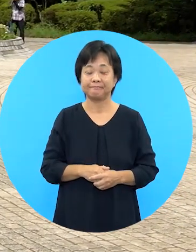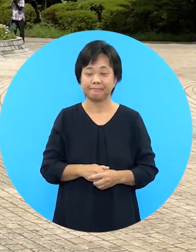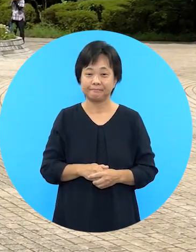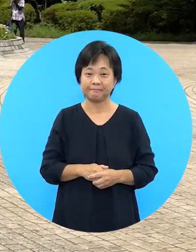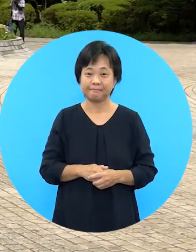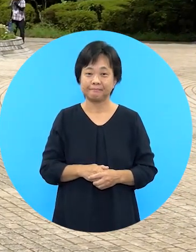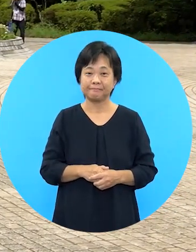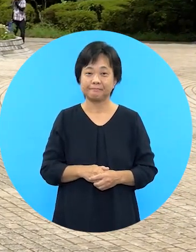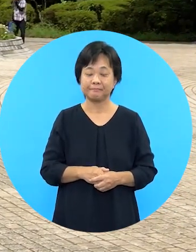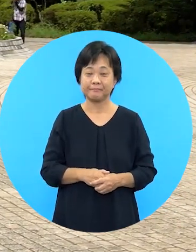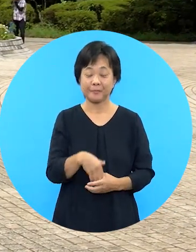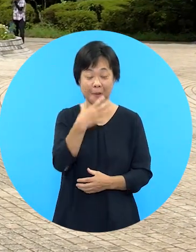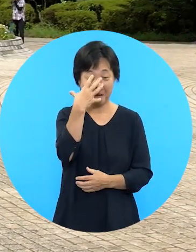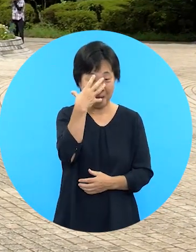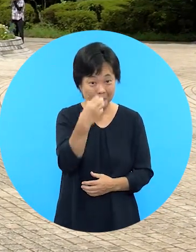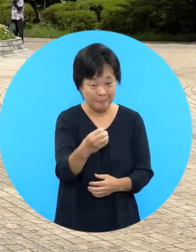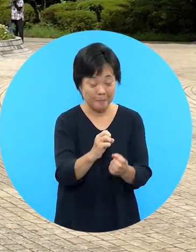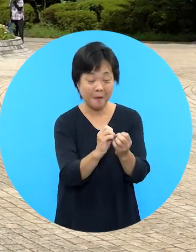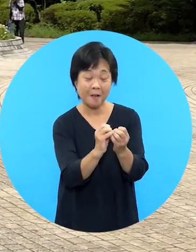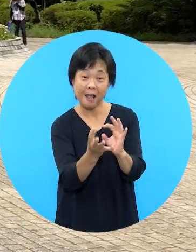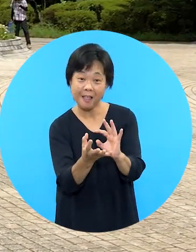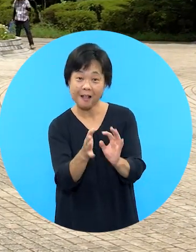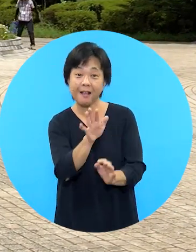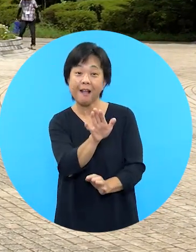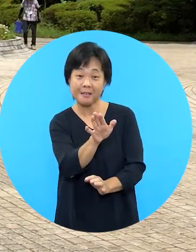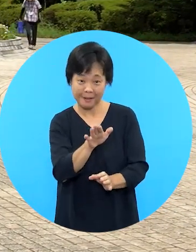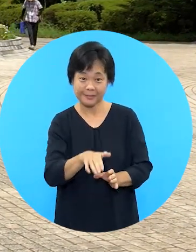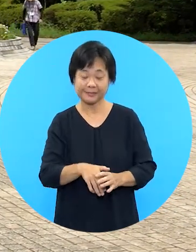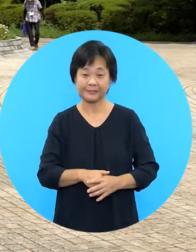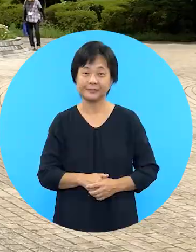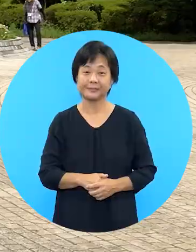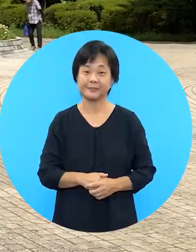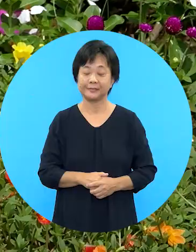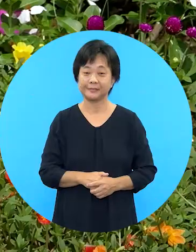その一角にひときわ目を引く花壇があります。